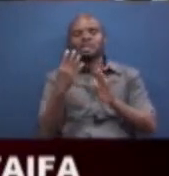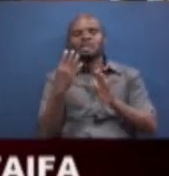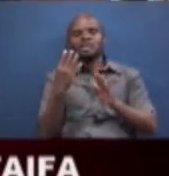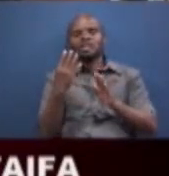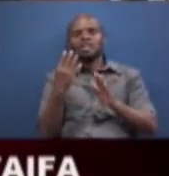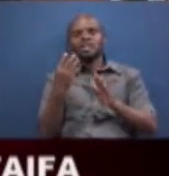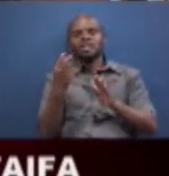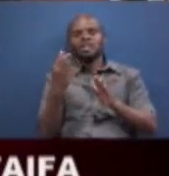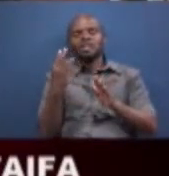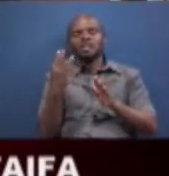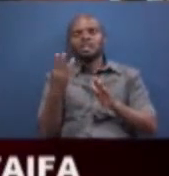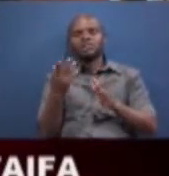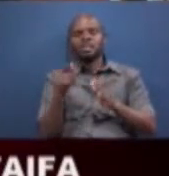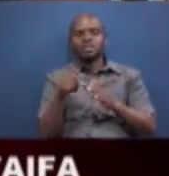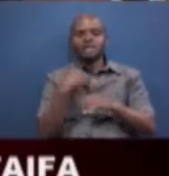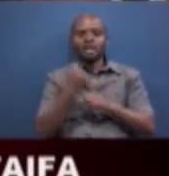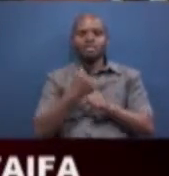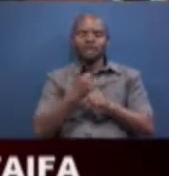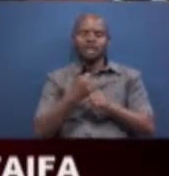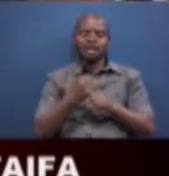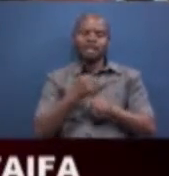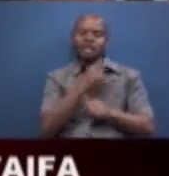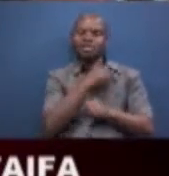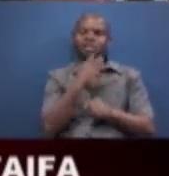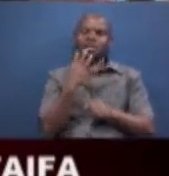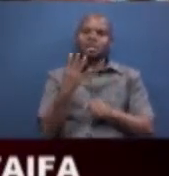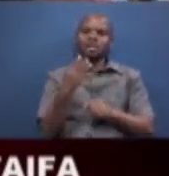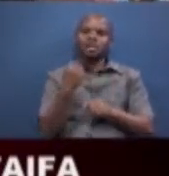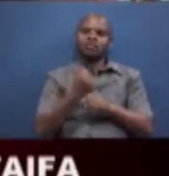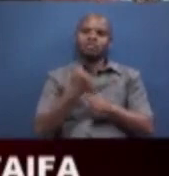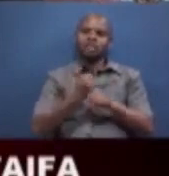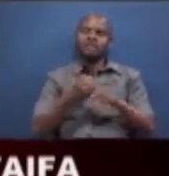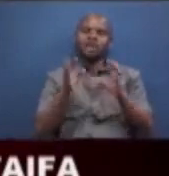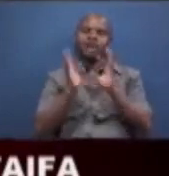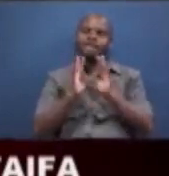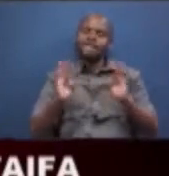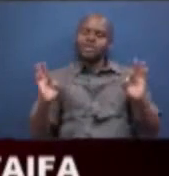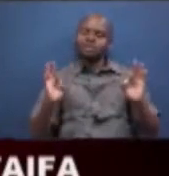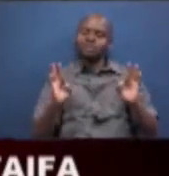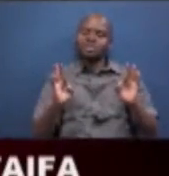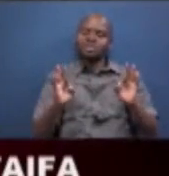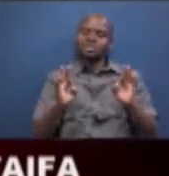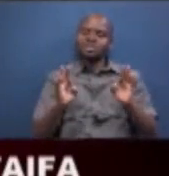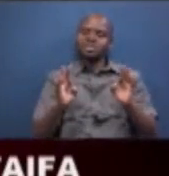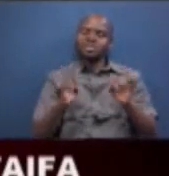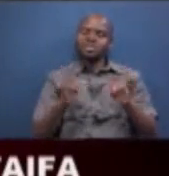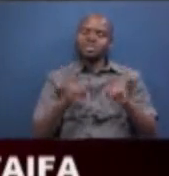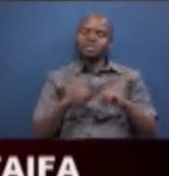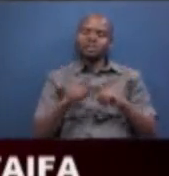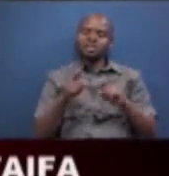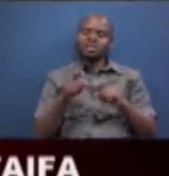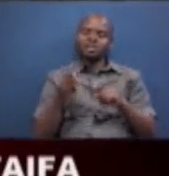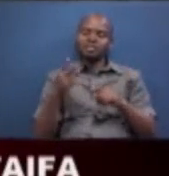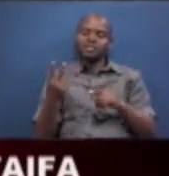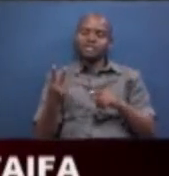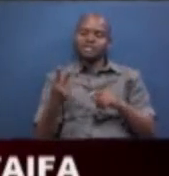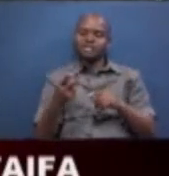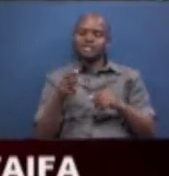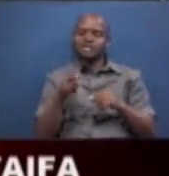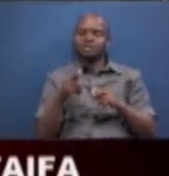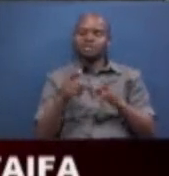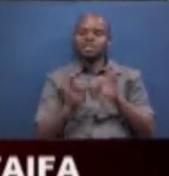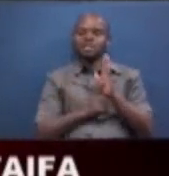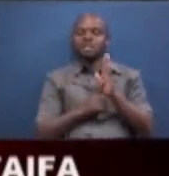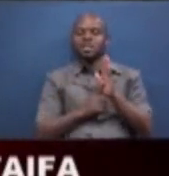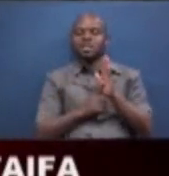95.43%, na hii ikifanya kidato cha 4 kufanya vizuri kuliko kidato cha pili, ambapo kwa kidato